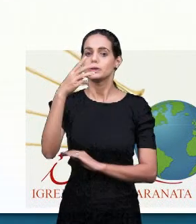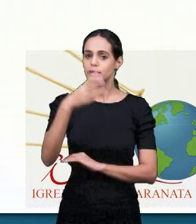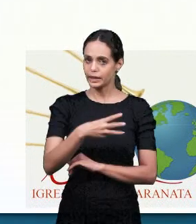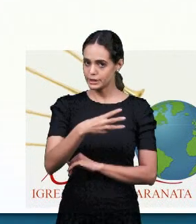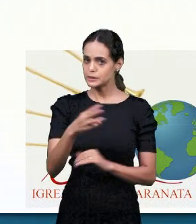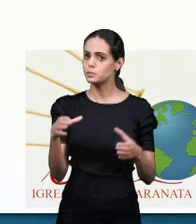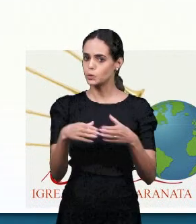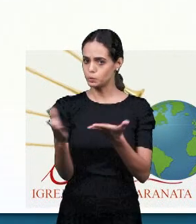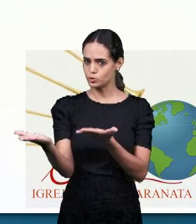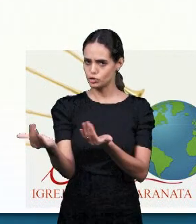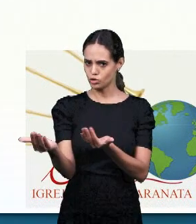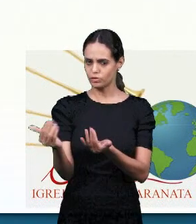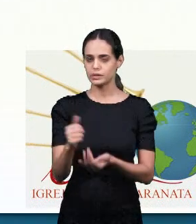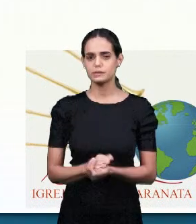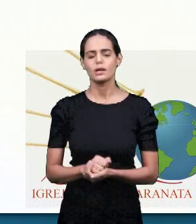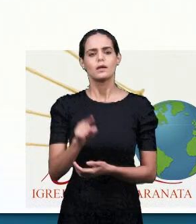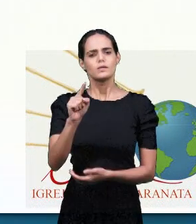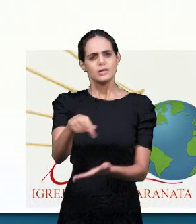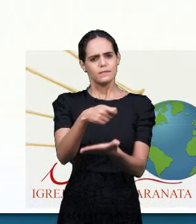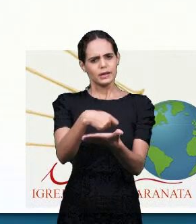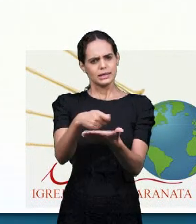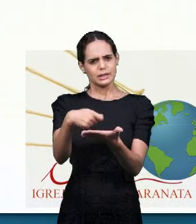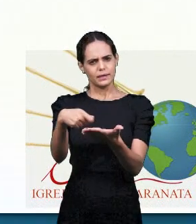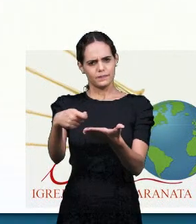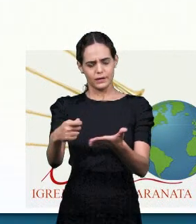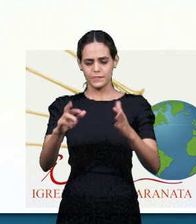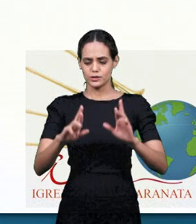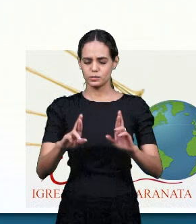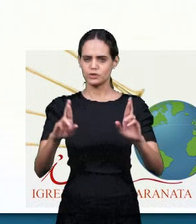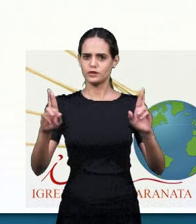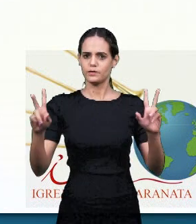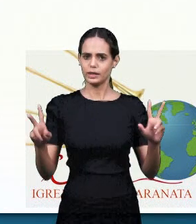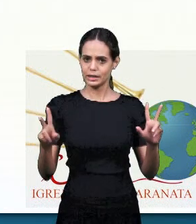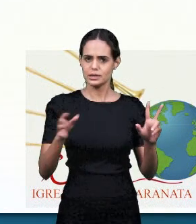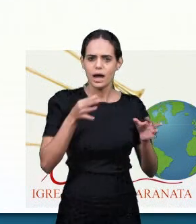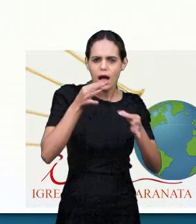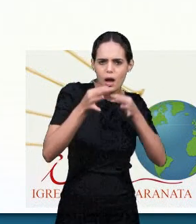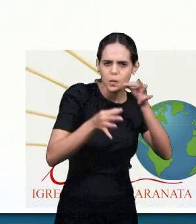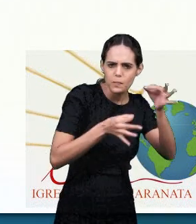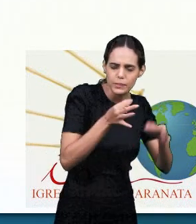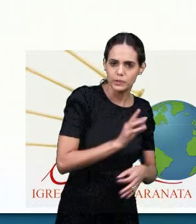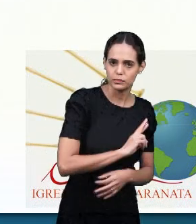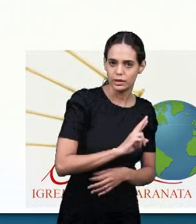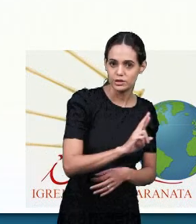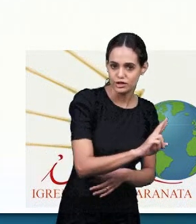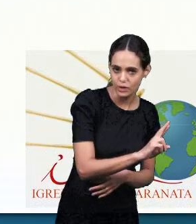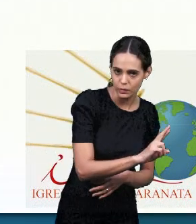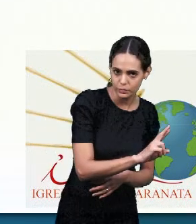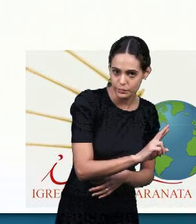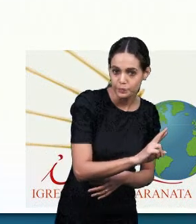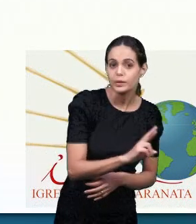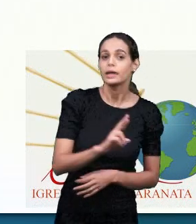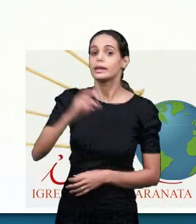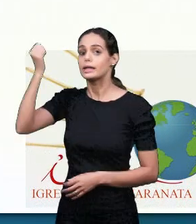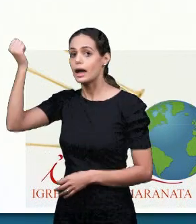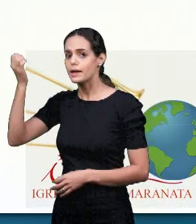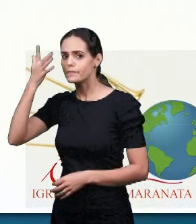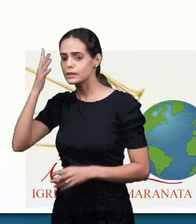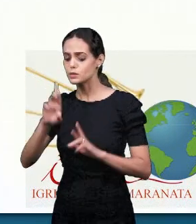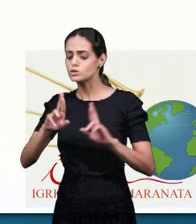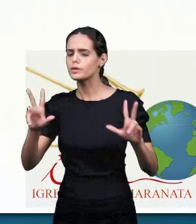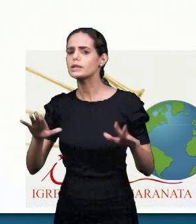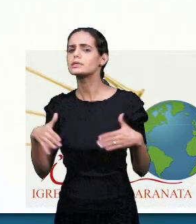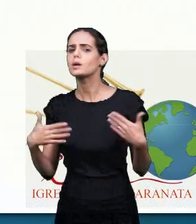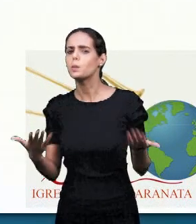jeunes. Escreva fazendo uma diferença Écrivez entre en os faisant la argumentos différence entre les arguments de la religion et la révélation entre a